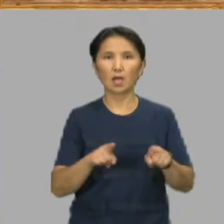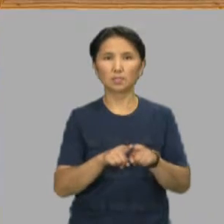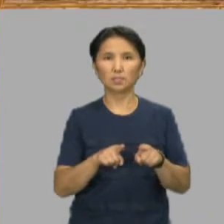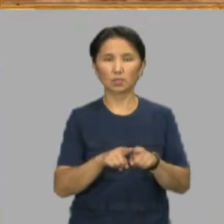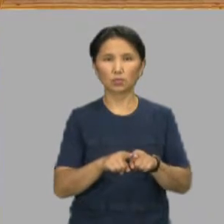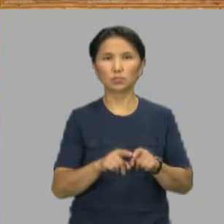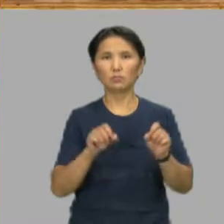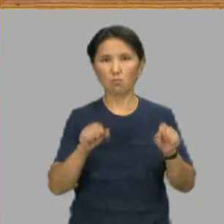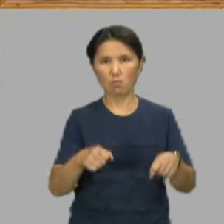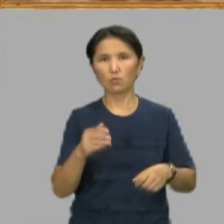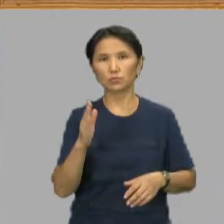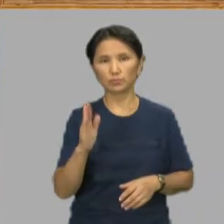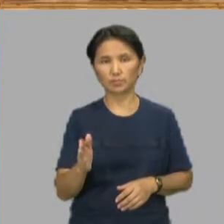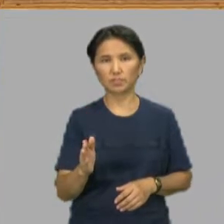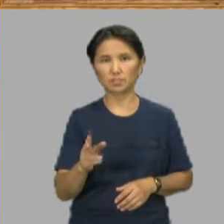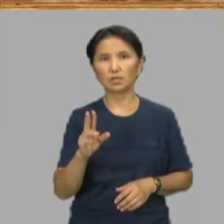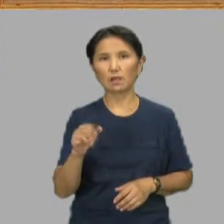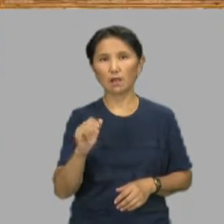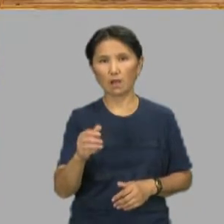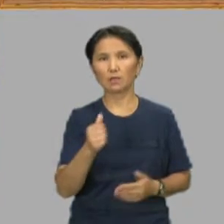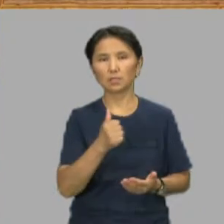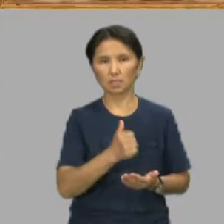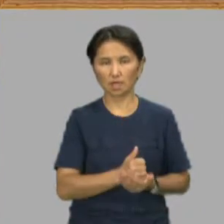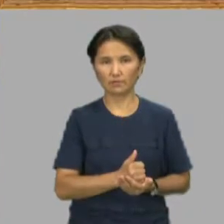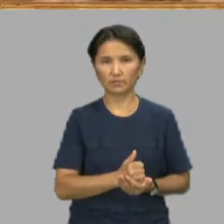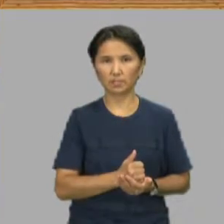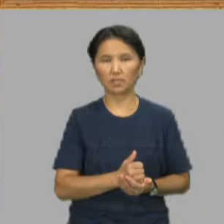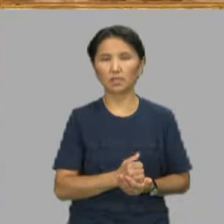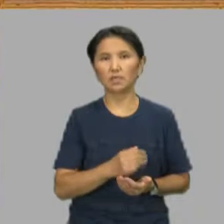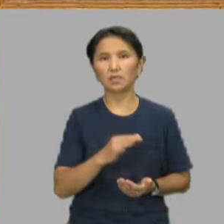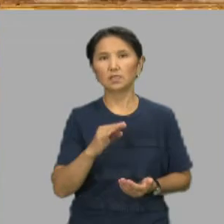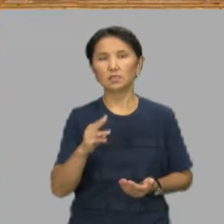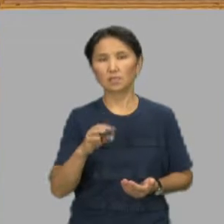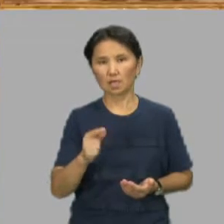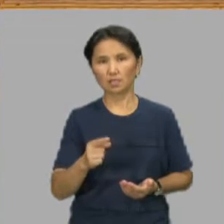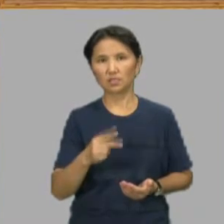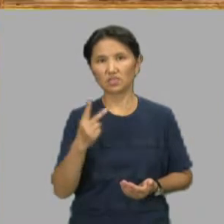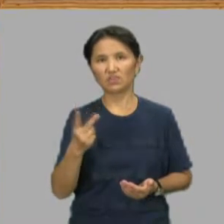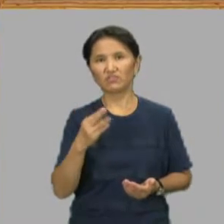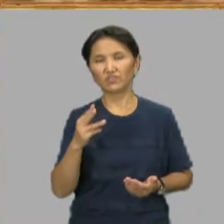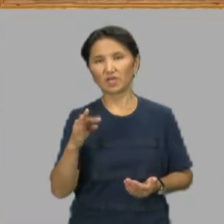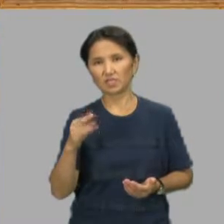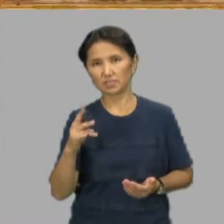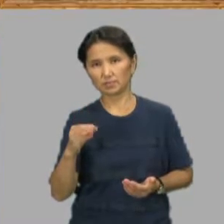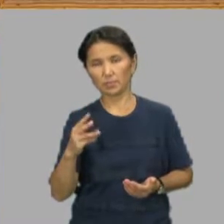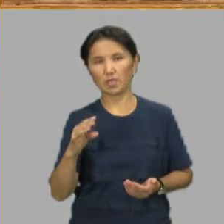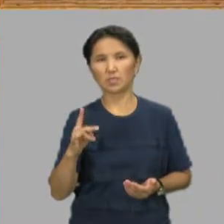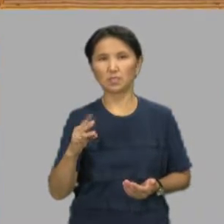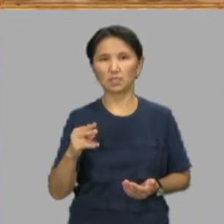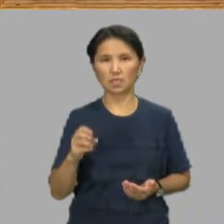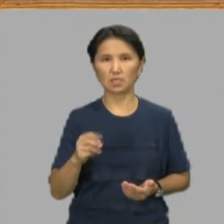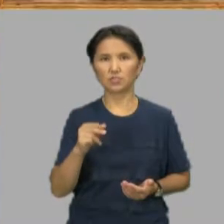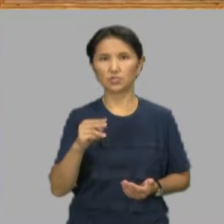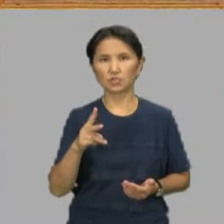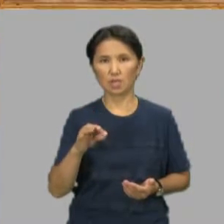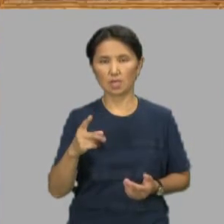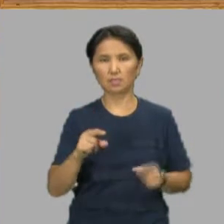Однородными могут быть как главные, так и второстепенные